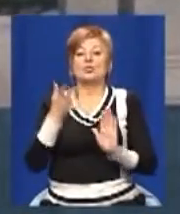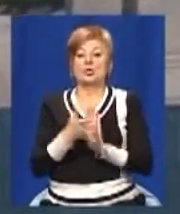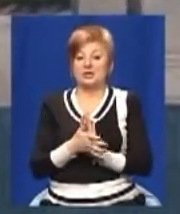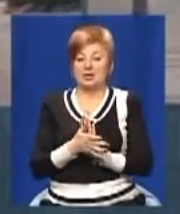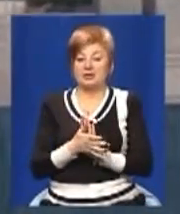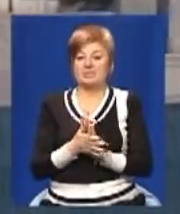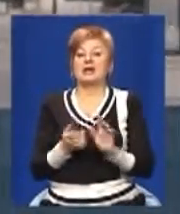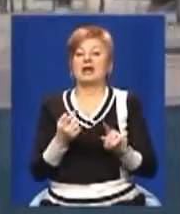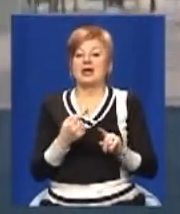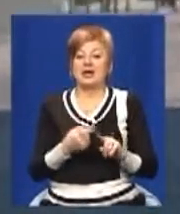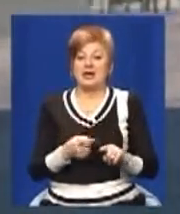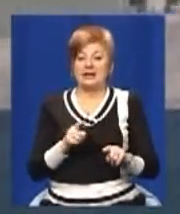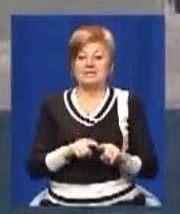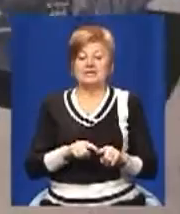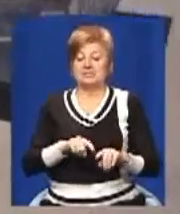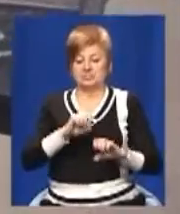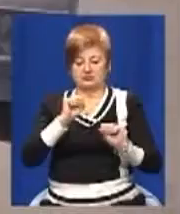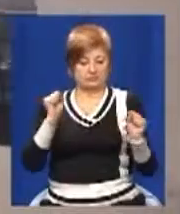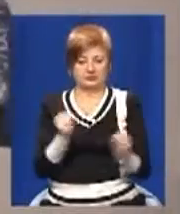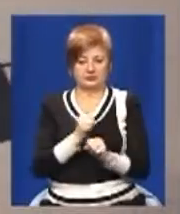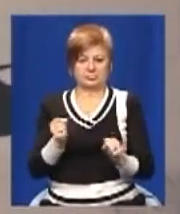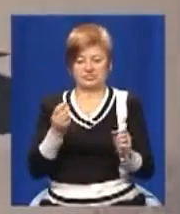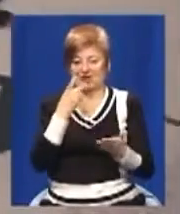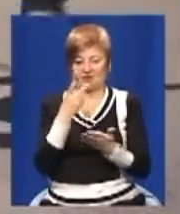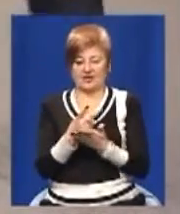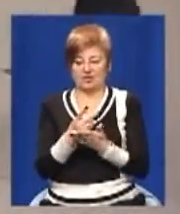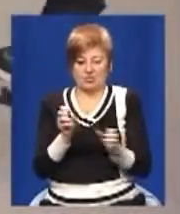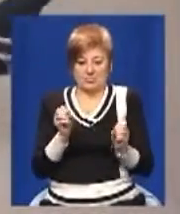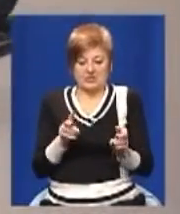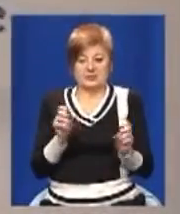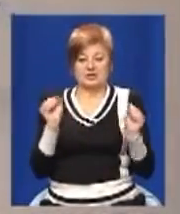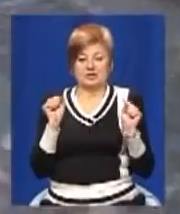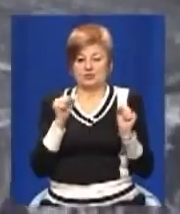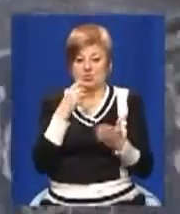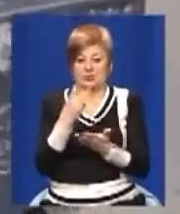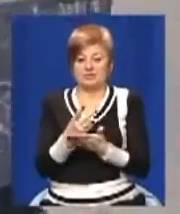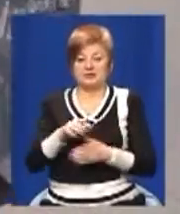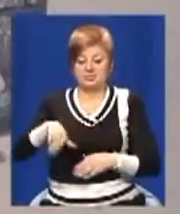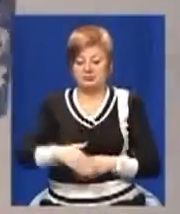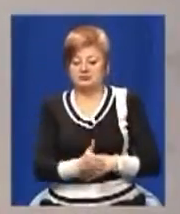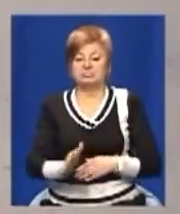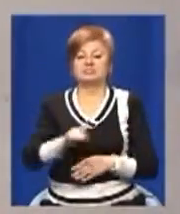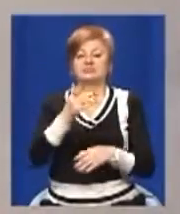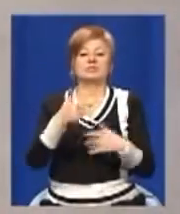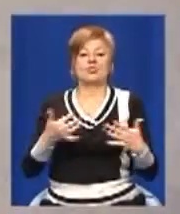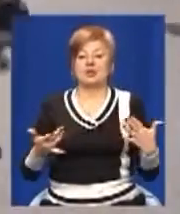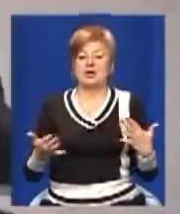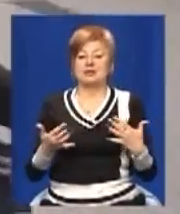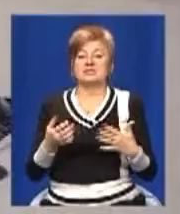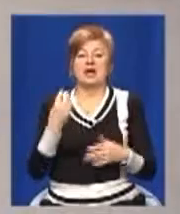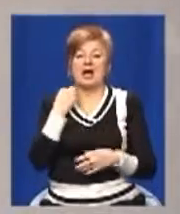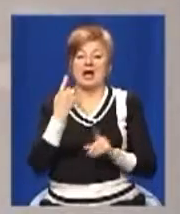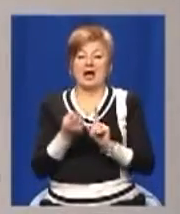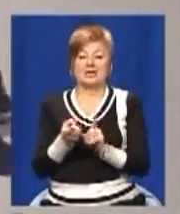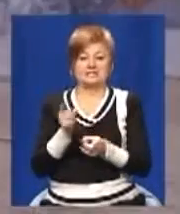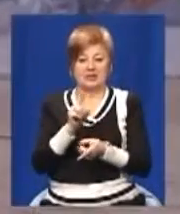ось, скейтбординг – це екстремальний вид спорту, в якому гравці виконують різні трюки на скейті. Назва з англійської